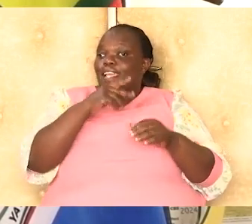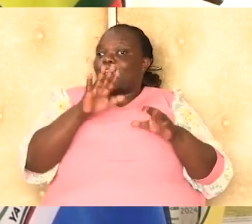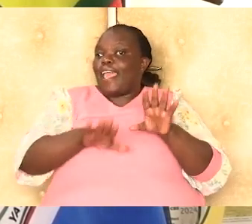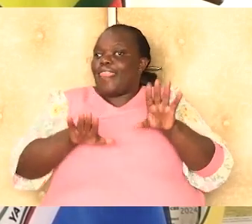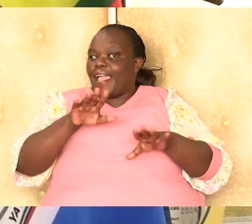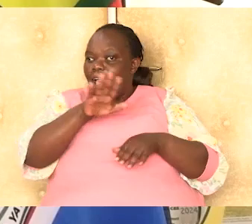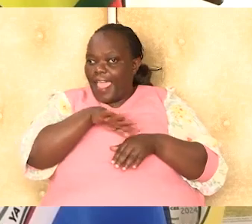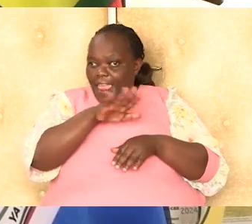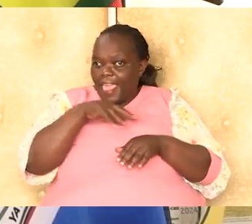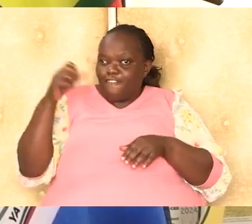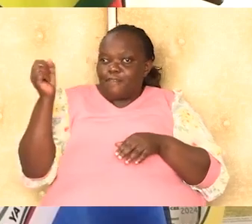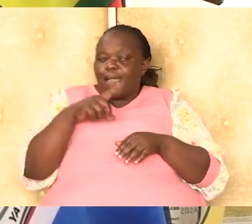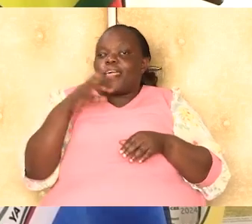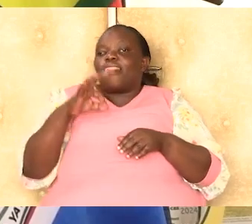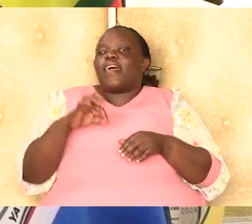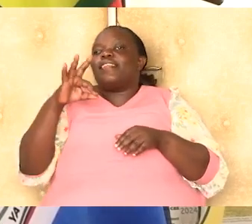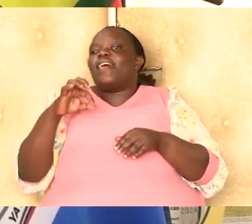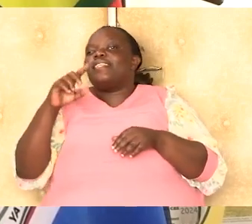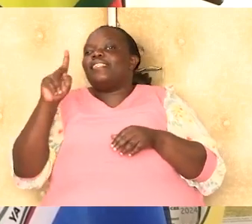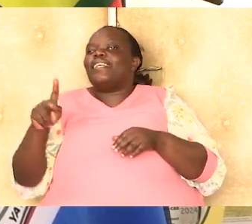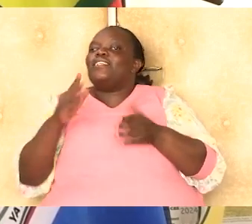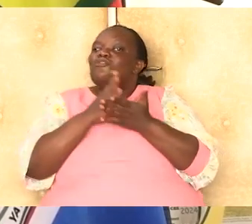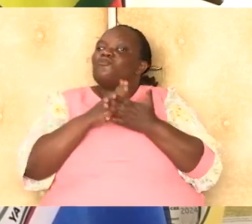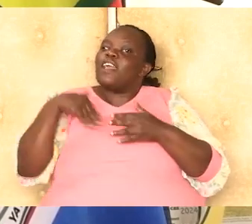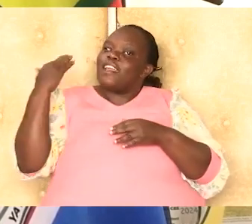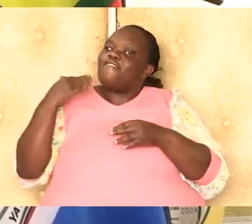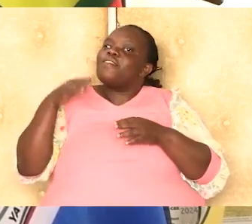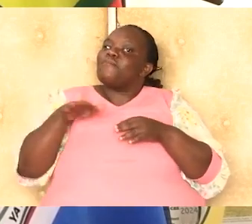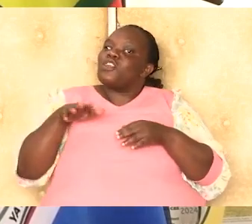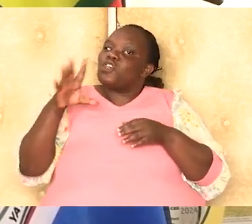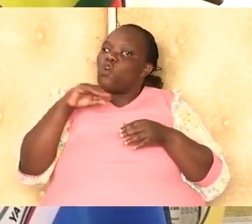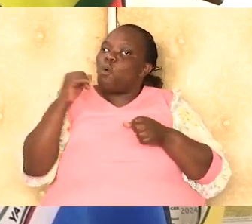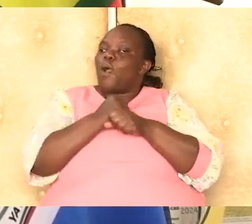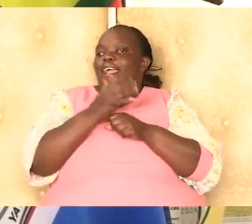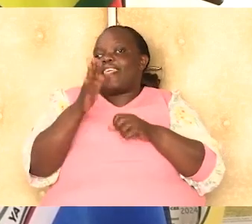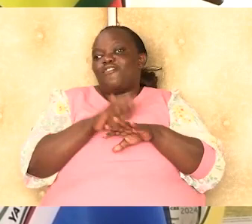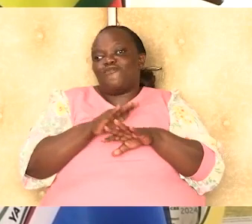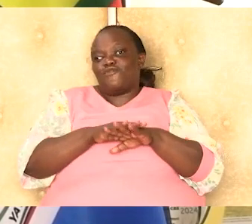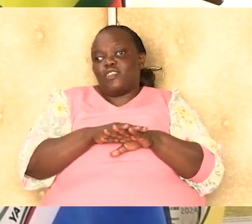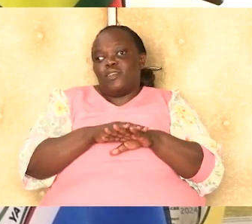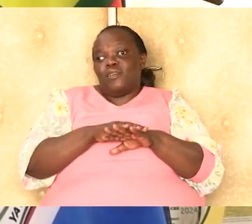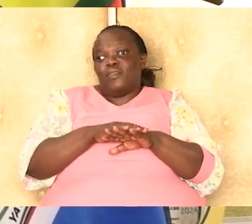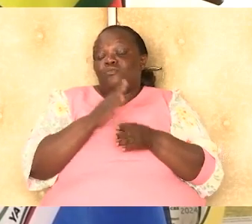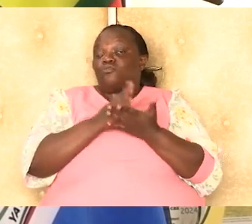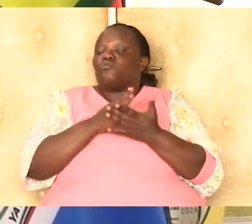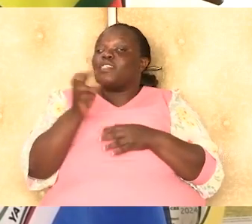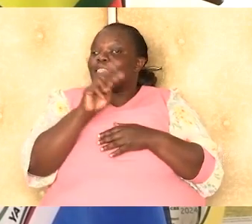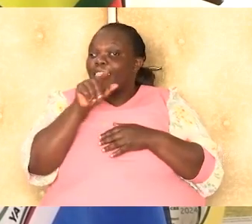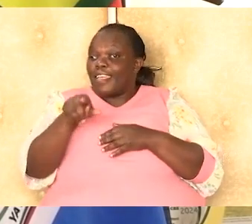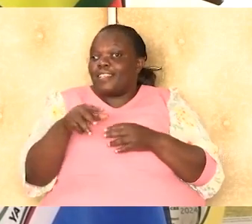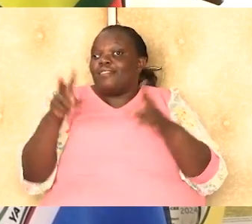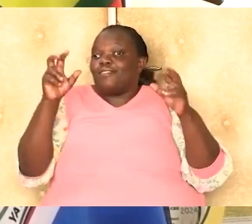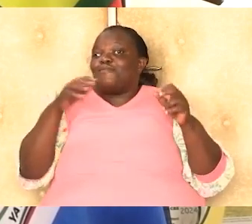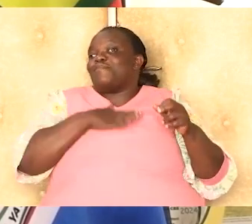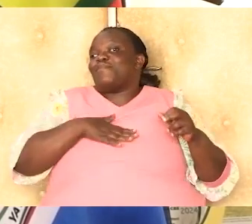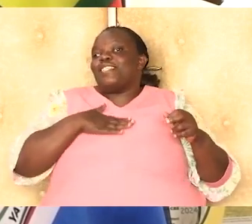kutengeneza kila mwezi shilingi alfuthalathini na sasa na mahali pa kuenda kila asubui kuyo ni jambo zuri zaidi na pia tukiangazia maswala haya watu nabia